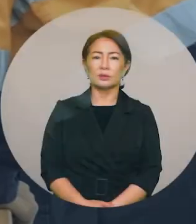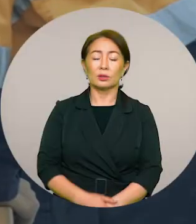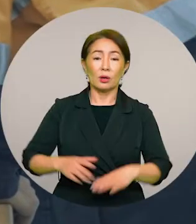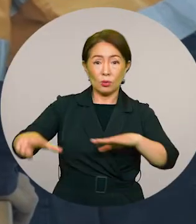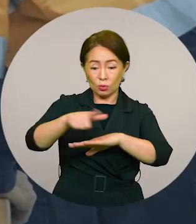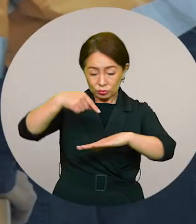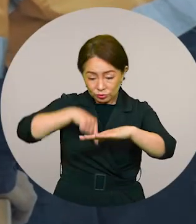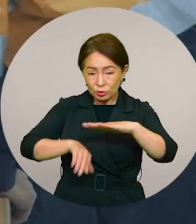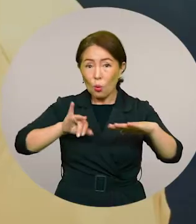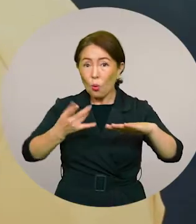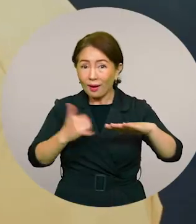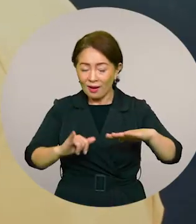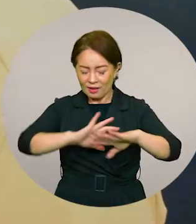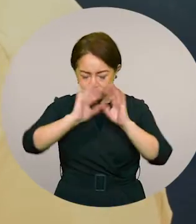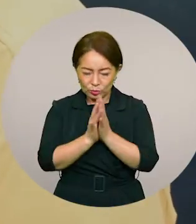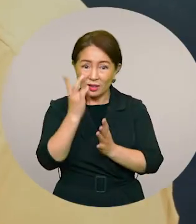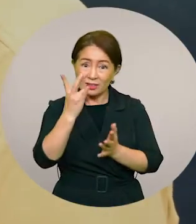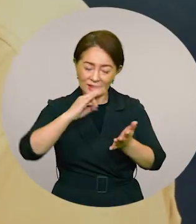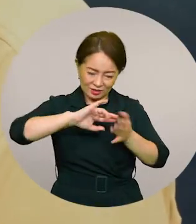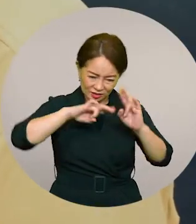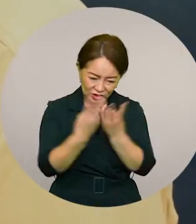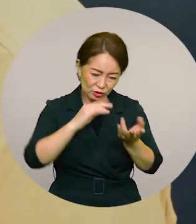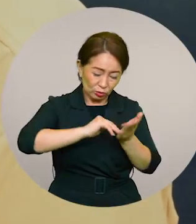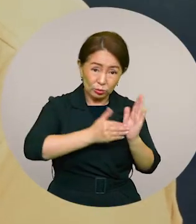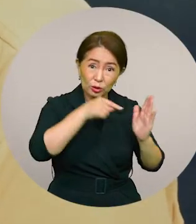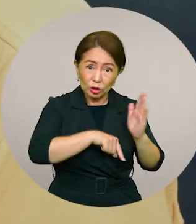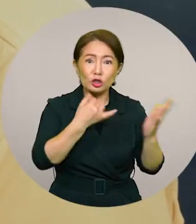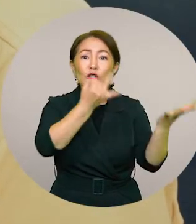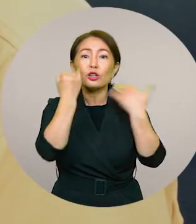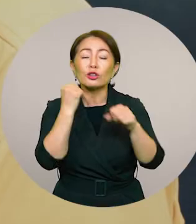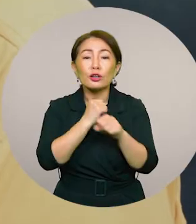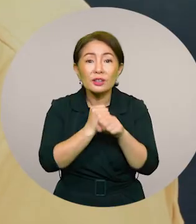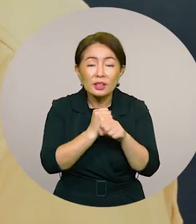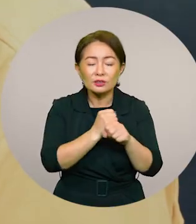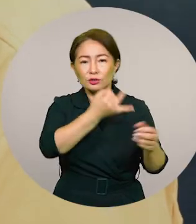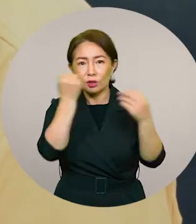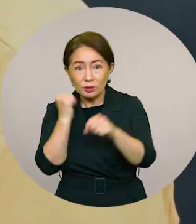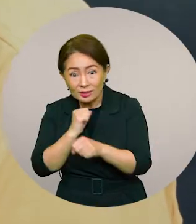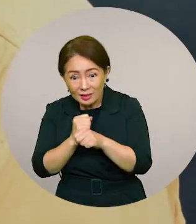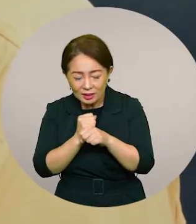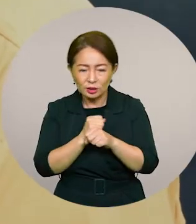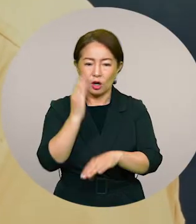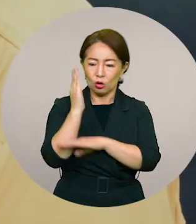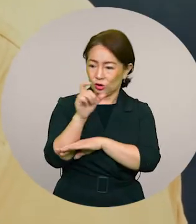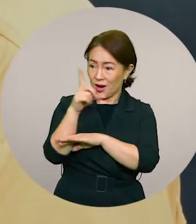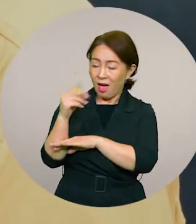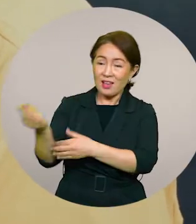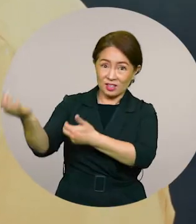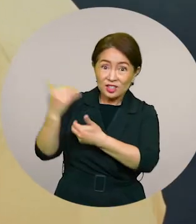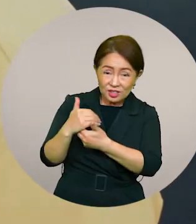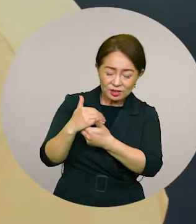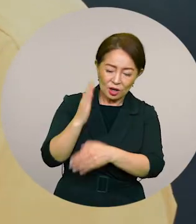Гүний уурхай одоо нэг нэгдсэн төлөвлөгөөндөө бүх ажлыг нь ээлжиндээ 7 хоногийнхын ажлыг нь 7 хоногт нь өдрийн ээлжийг нь өдөрт нь